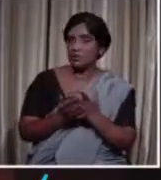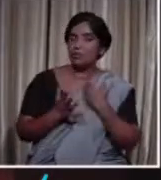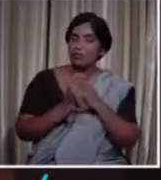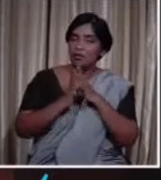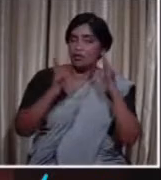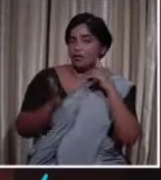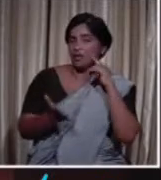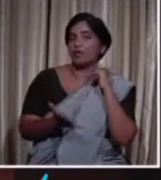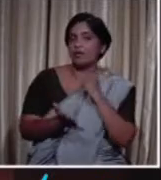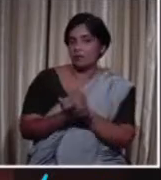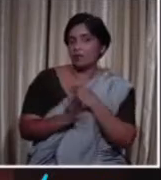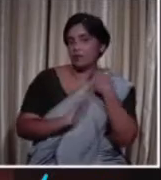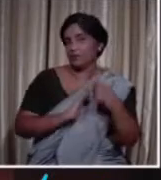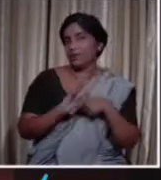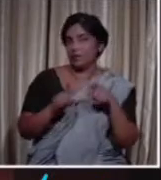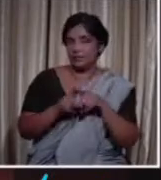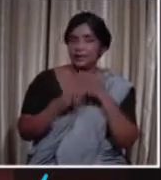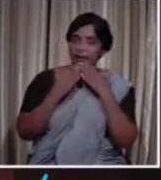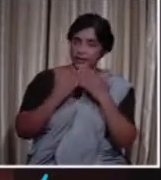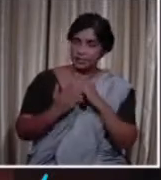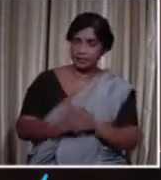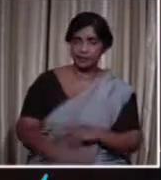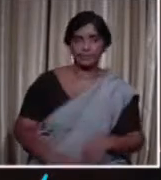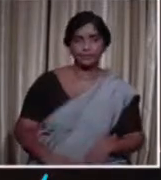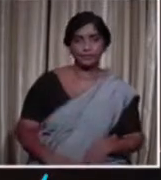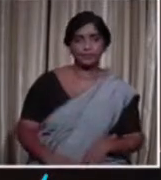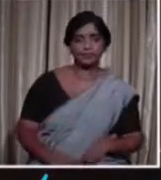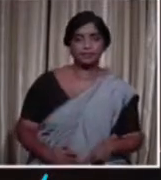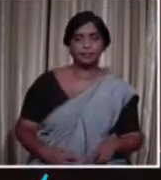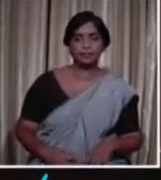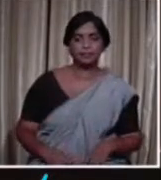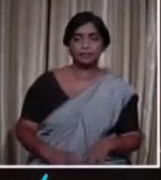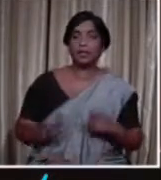ලොකු අමාරුවක වැටෙනවා රටක් හැටියට ස්තුතියි ඔබ බණ්ඩා නලින් බණ්ඩාර මහත්තයා